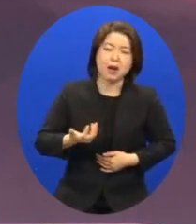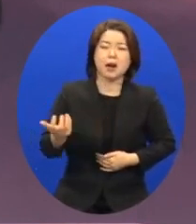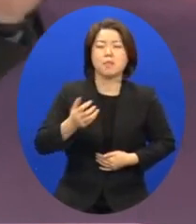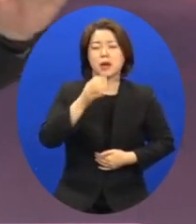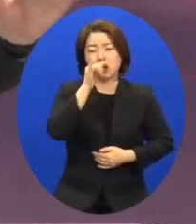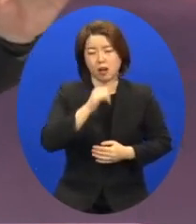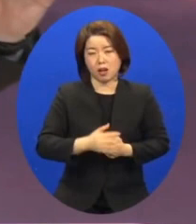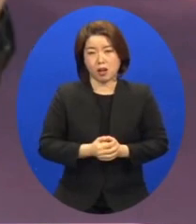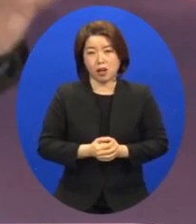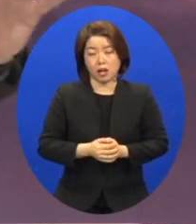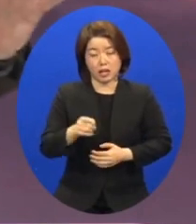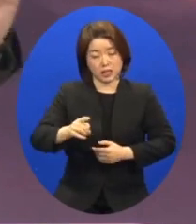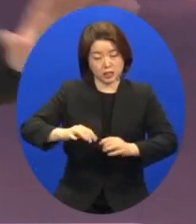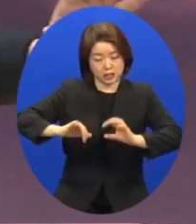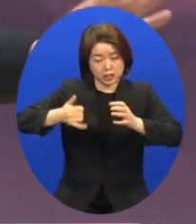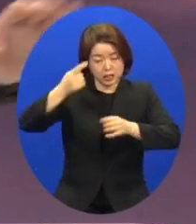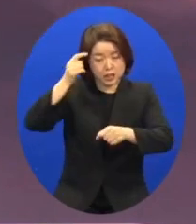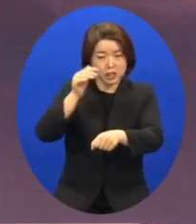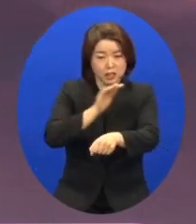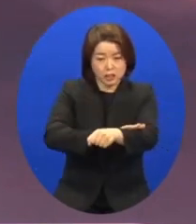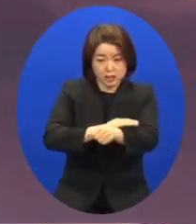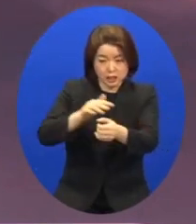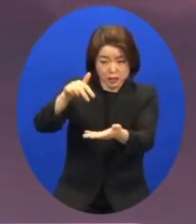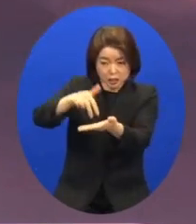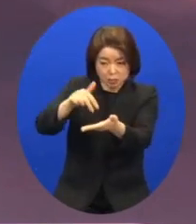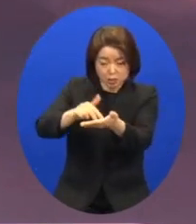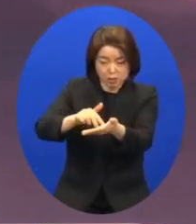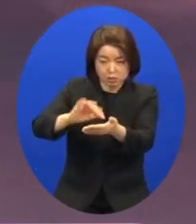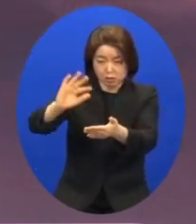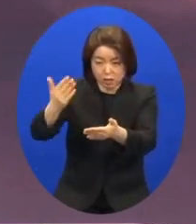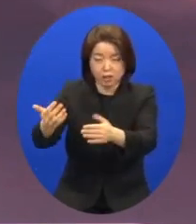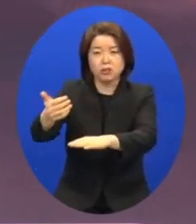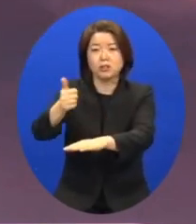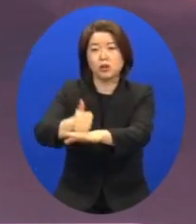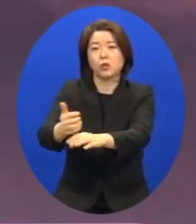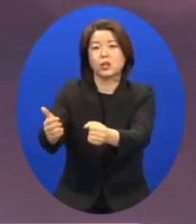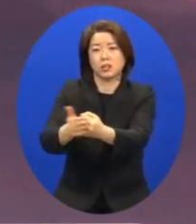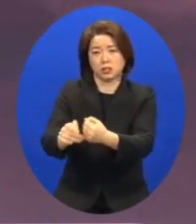그건 세상 지혜로 되어지는 결과이기 때문에 그렇습니다